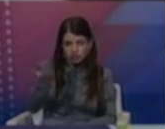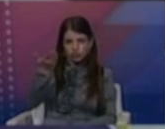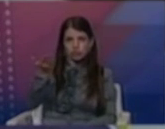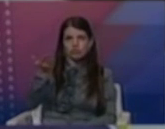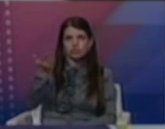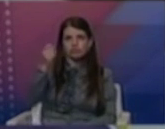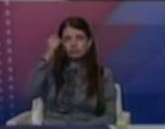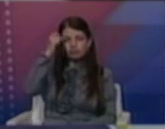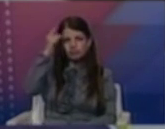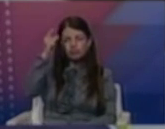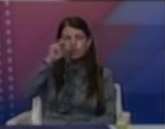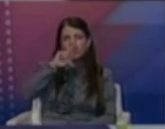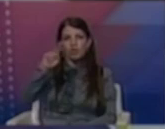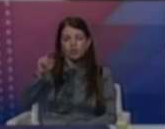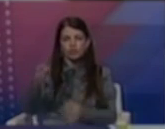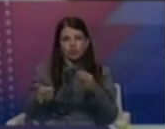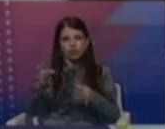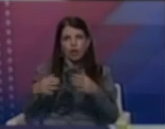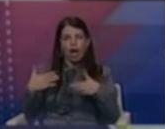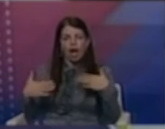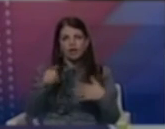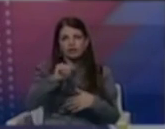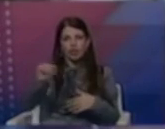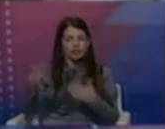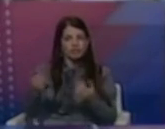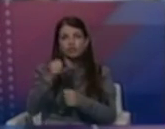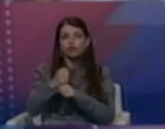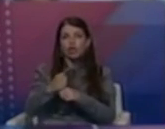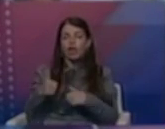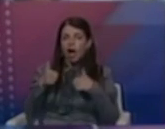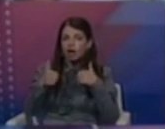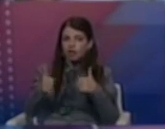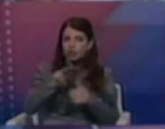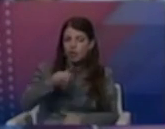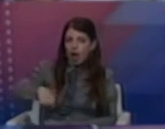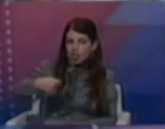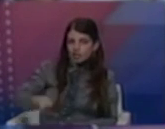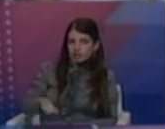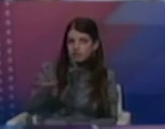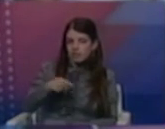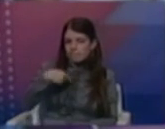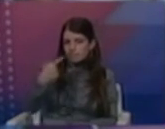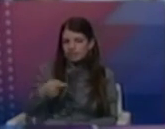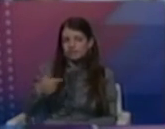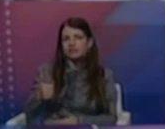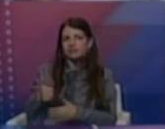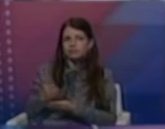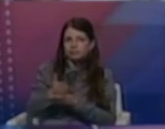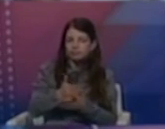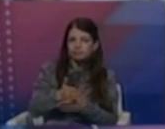il-ħiliet u ntelbulhom il-kwalità tal-ħajja tagħhom permezz ta' xogħol aħjar u li jħallas aktar fejn imbagħad jibdew